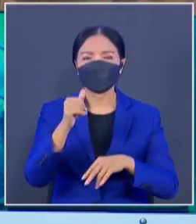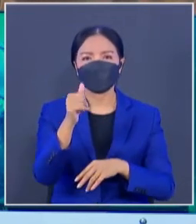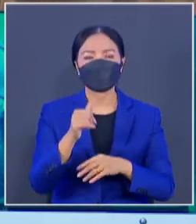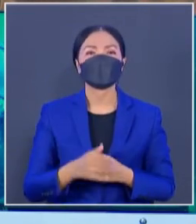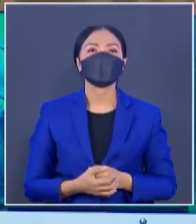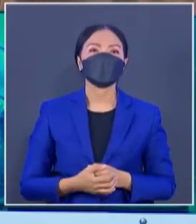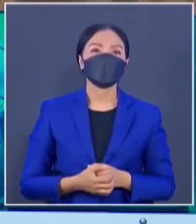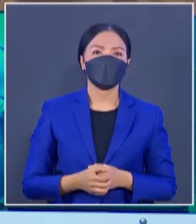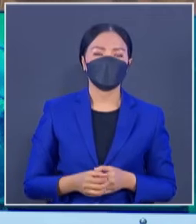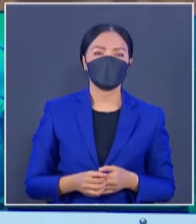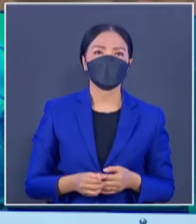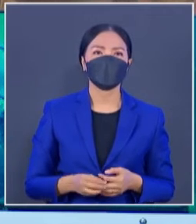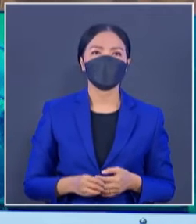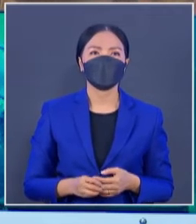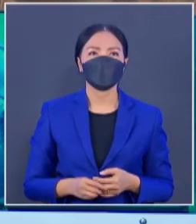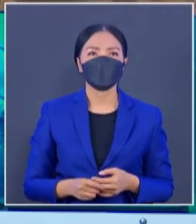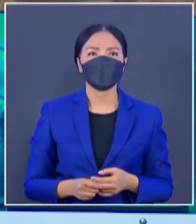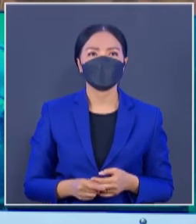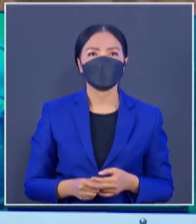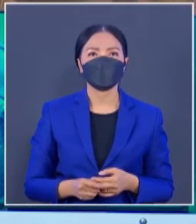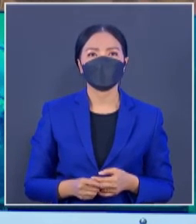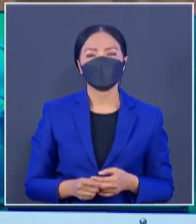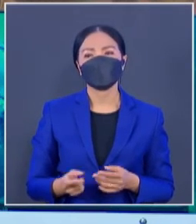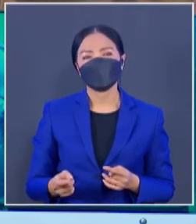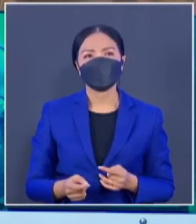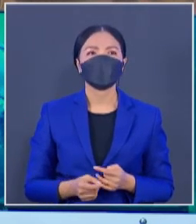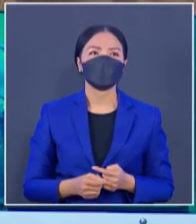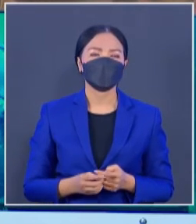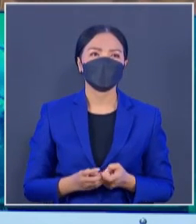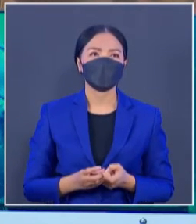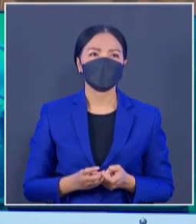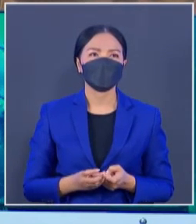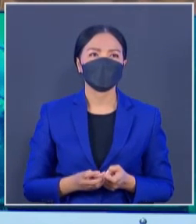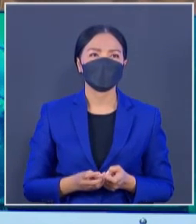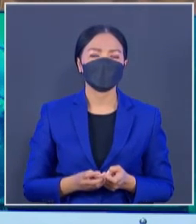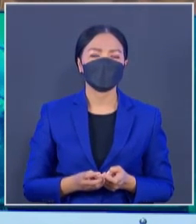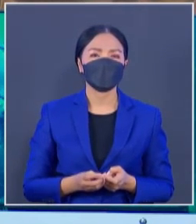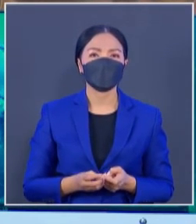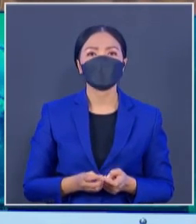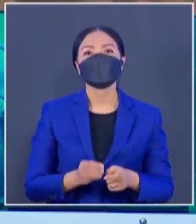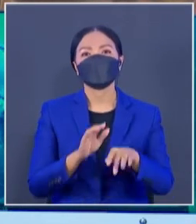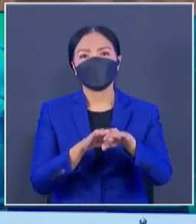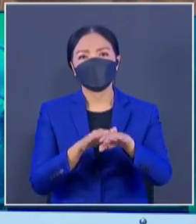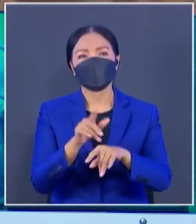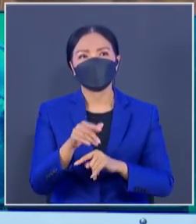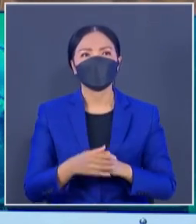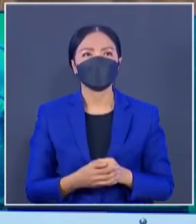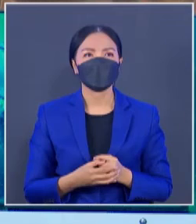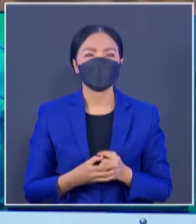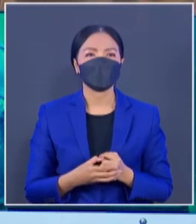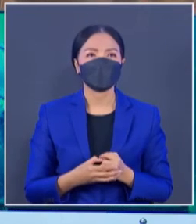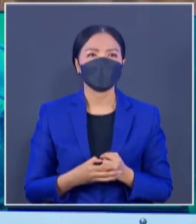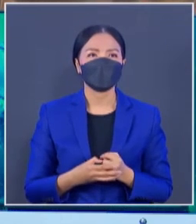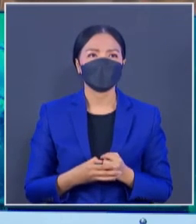แบบเนี้ยหมดเนื้อหมดตัวมาเยอะนะครับเพราะว่าไม่รู้ข้อมูล แล้วก็เตือนนิดเดียวนะฮะเผลอๆเดี๋ยวมิจฉาชีพจะไปเขีย